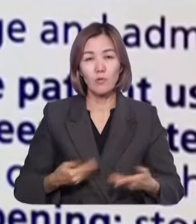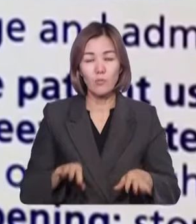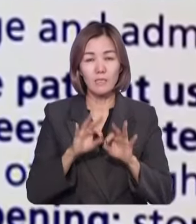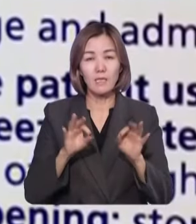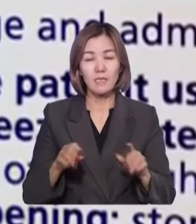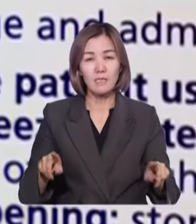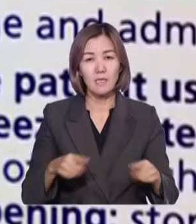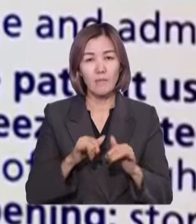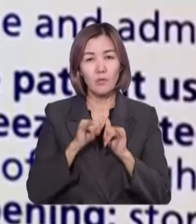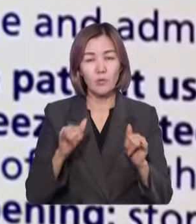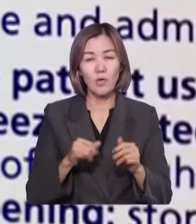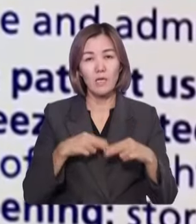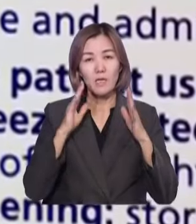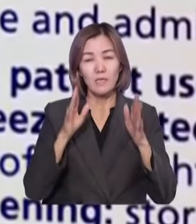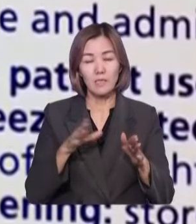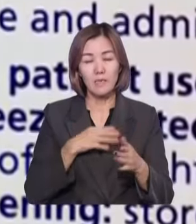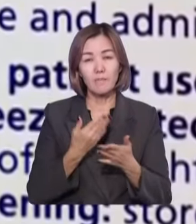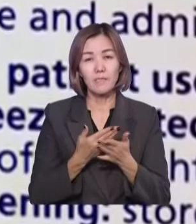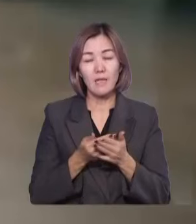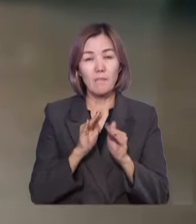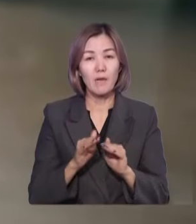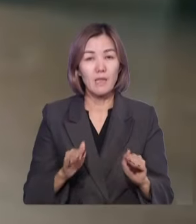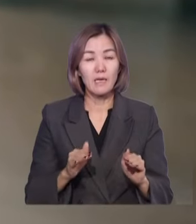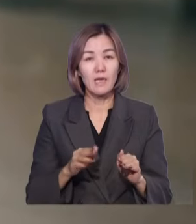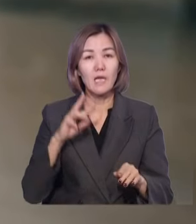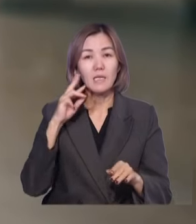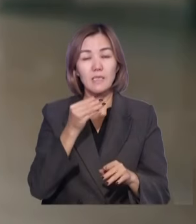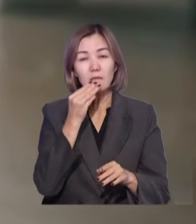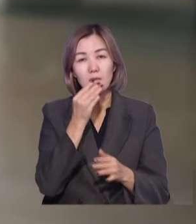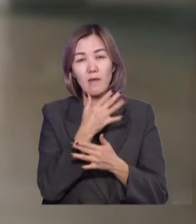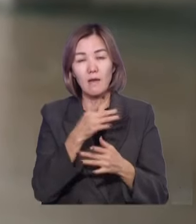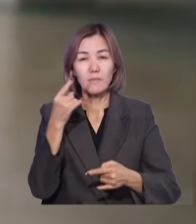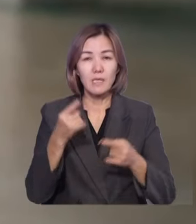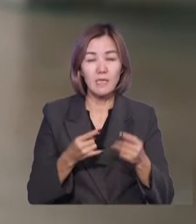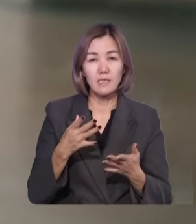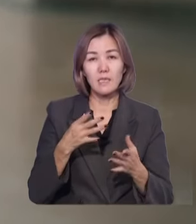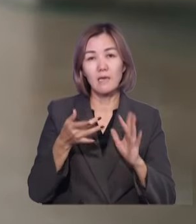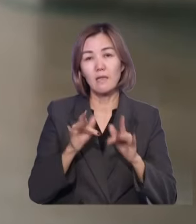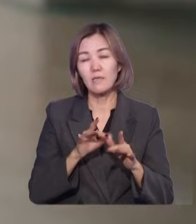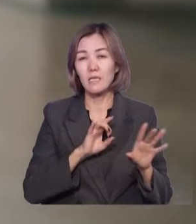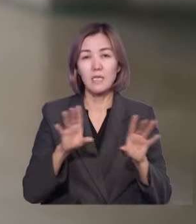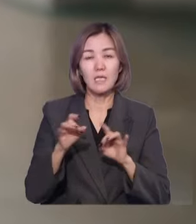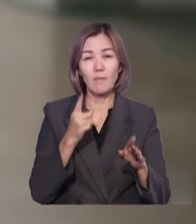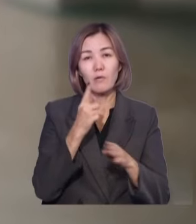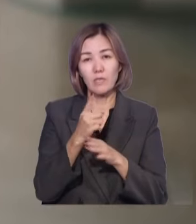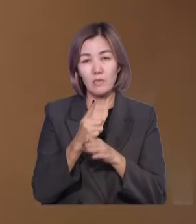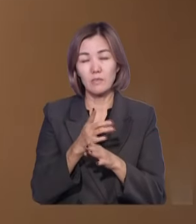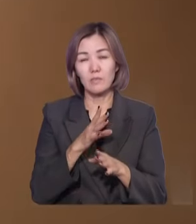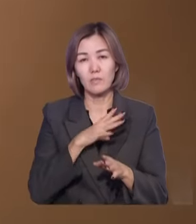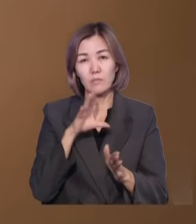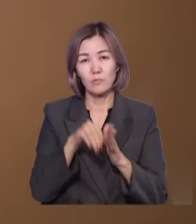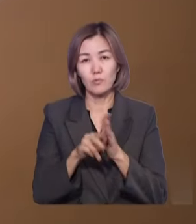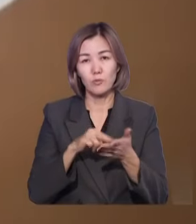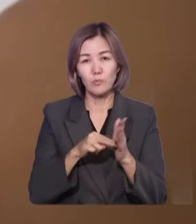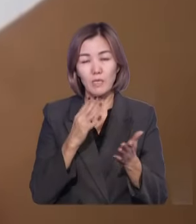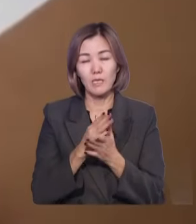дамытуға ерекше назар аударуда. Мысалы, балаларға арналған зиянды тағамдарды теледидар мен интернет желісінде жарнамалауға шектеу енгізу